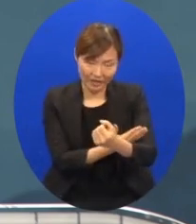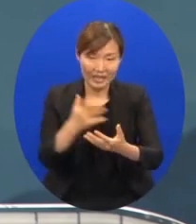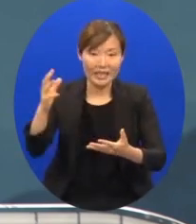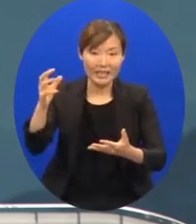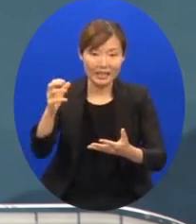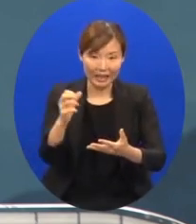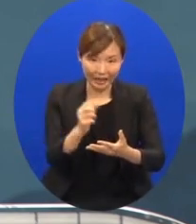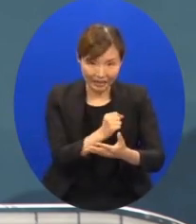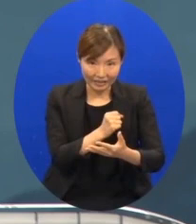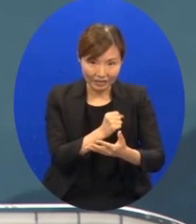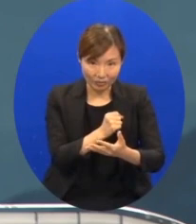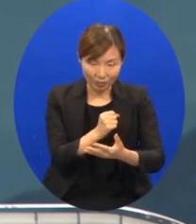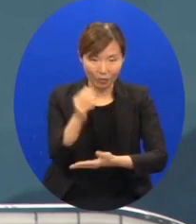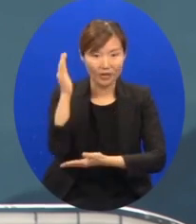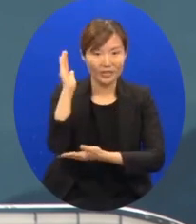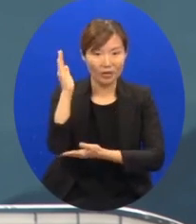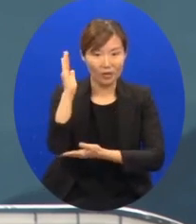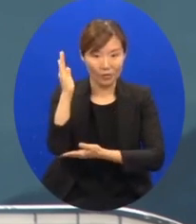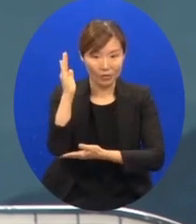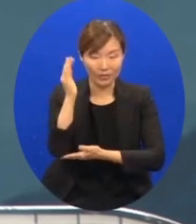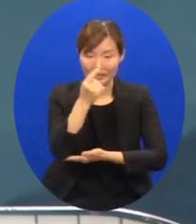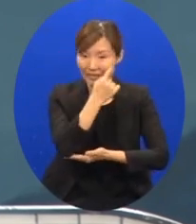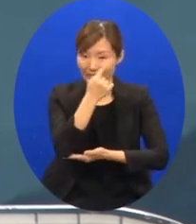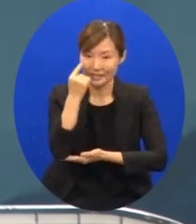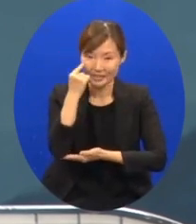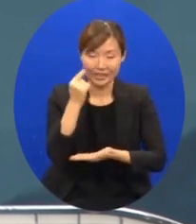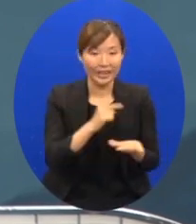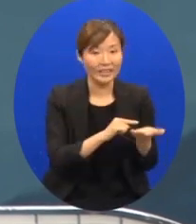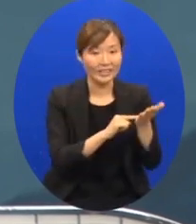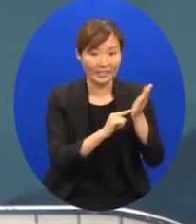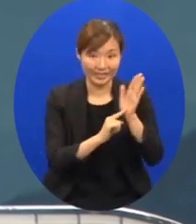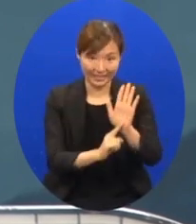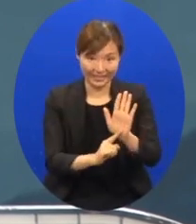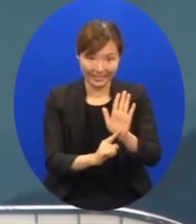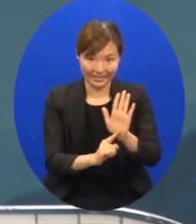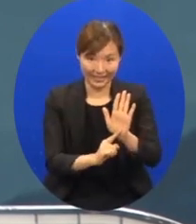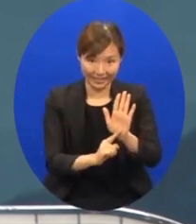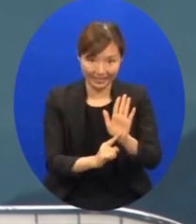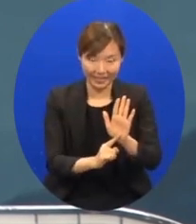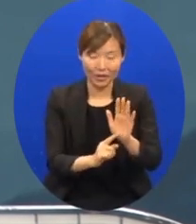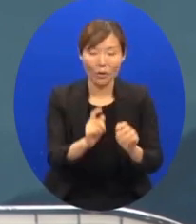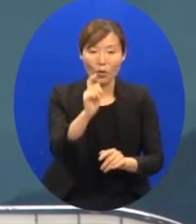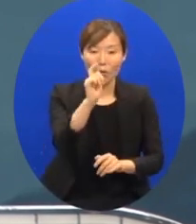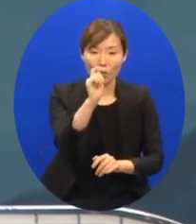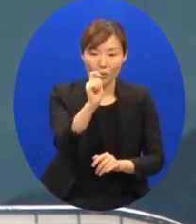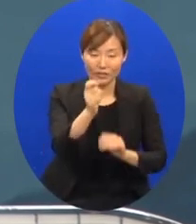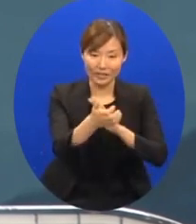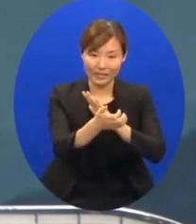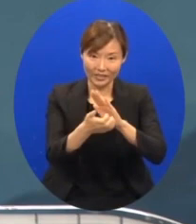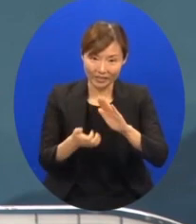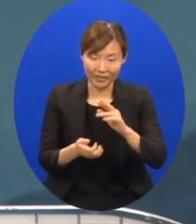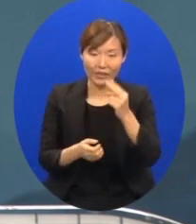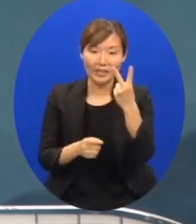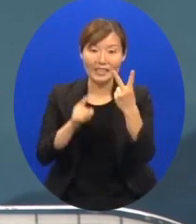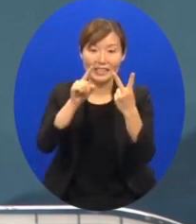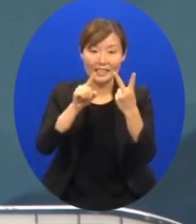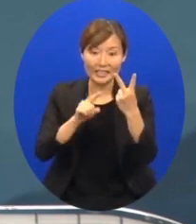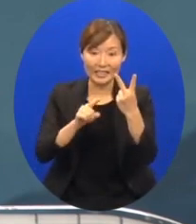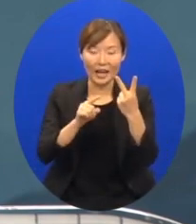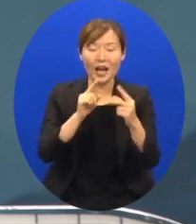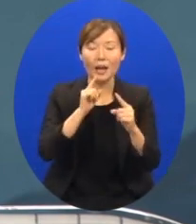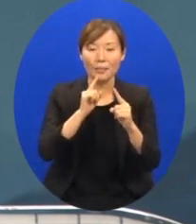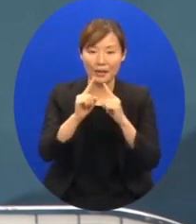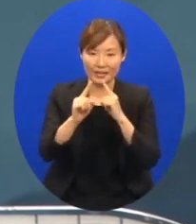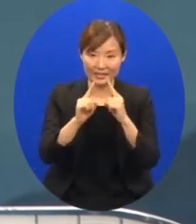그들에게 간증을 하는 내용이 고린도전서 2장 의 내용입니다 사도 바울은 자기가 고린도에 가서